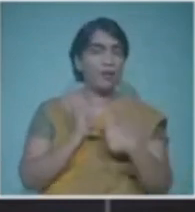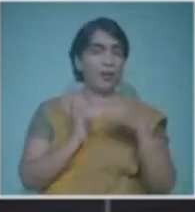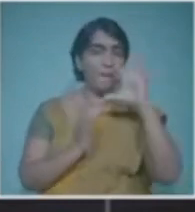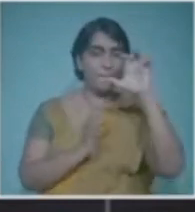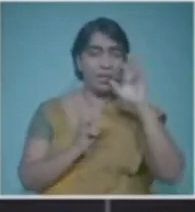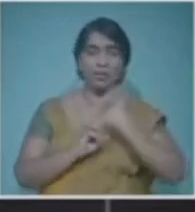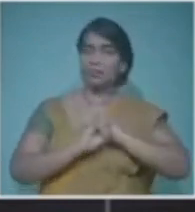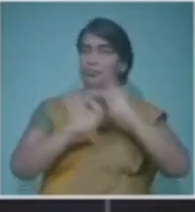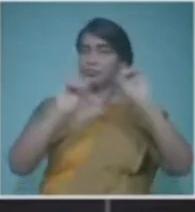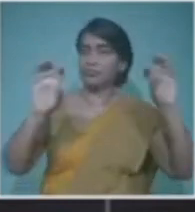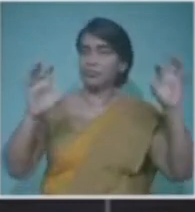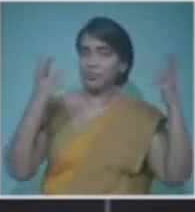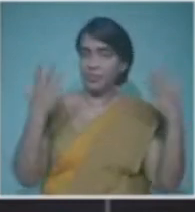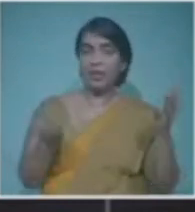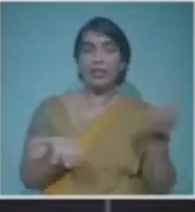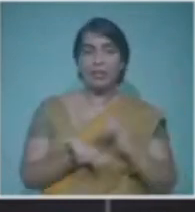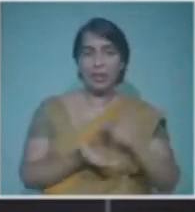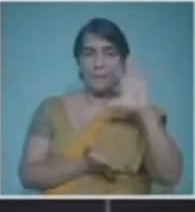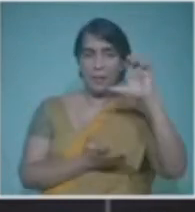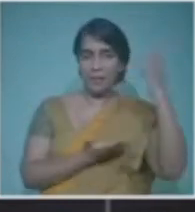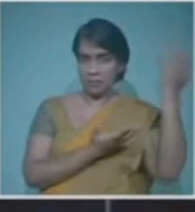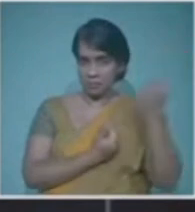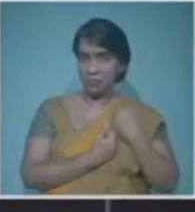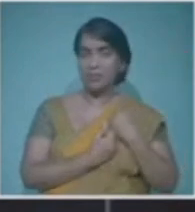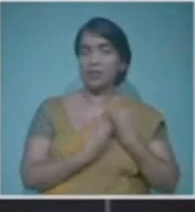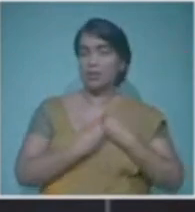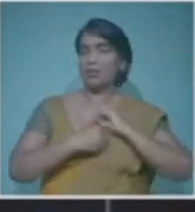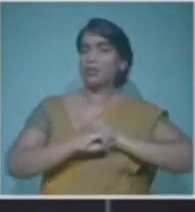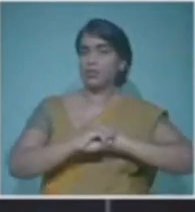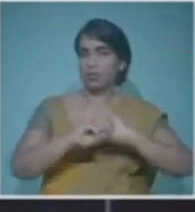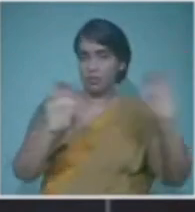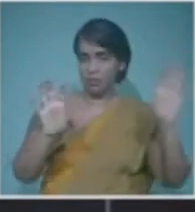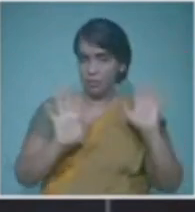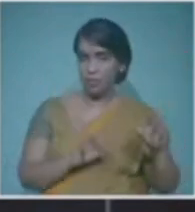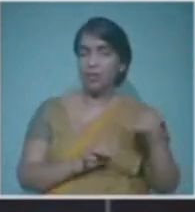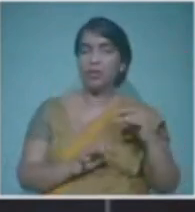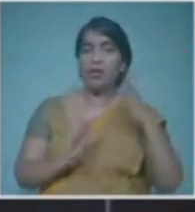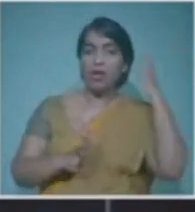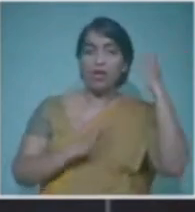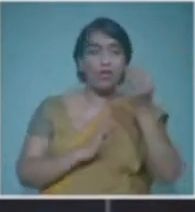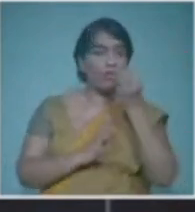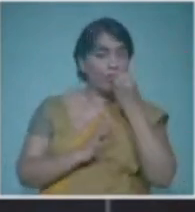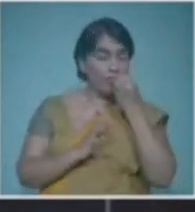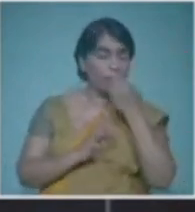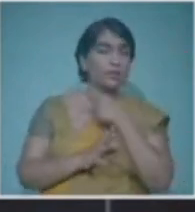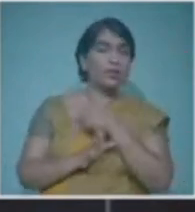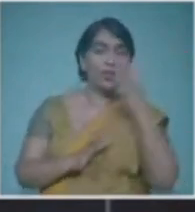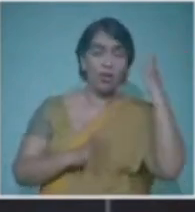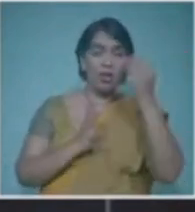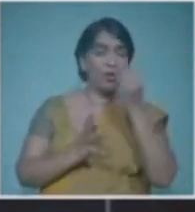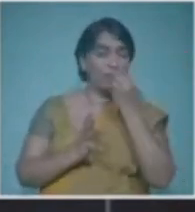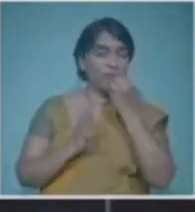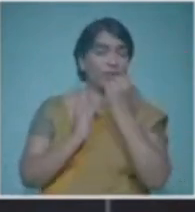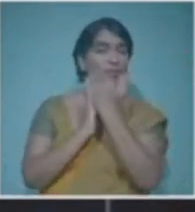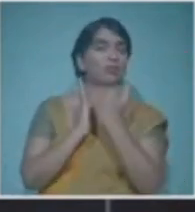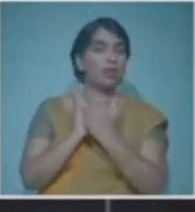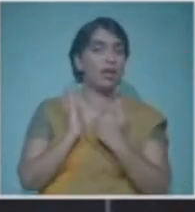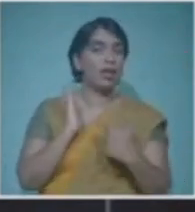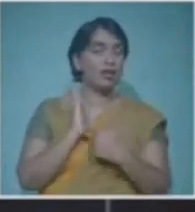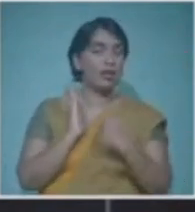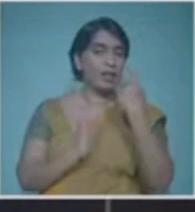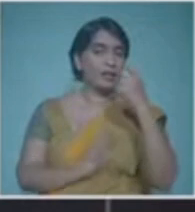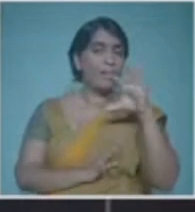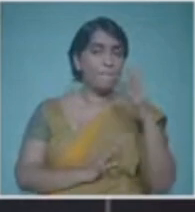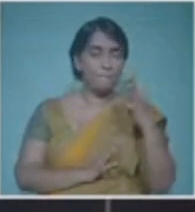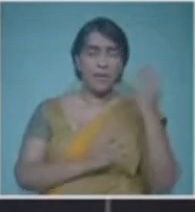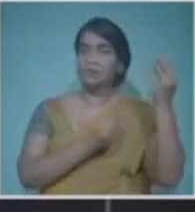අවසන් කළා තිනවා තව 5000ක් ලැබීමට තිබෙනවා ඒකත් ලබා දෙනවා ඒ වගේම World Food Program එක යටතේ ලෝක ආහාර වැඩසටහන යටතේ ටොන්